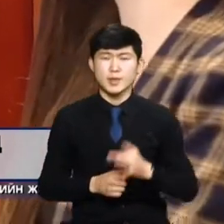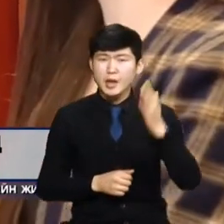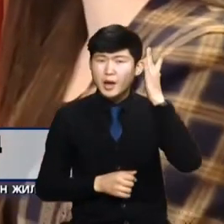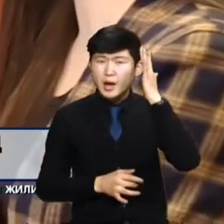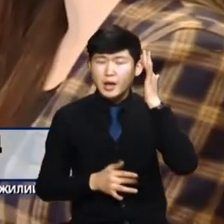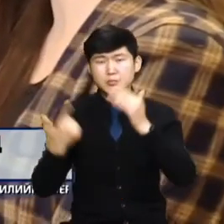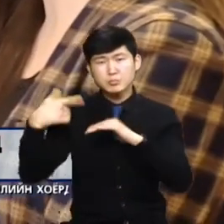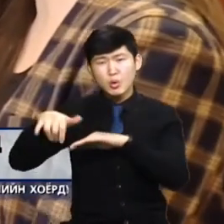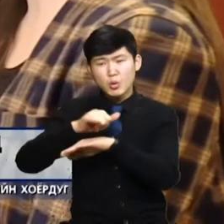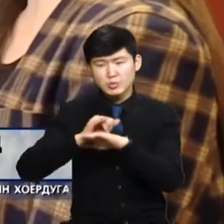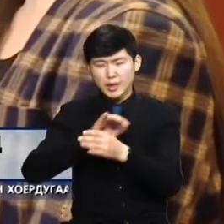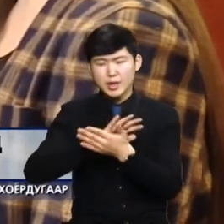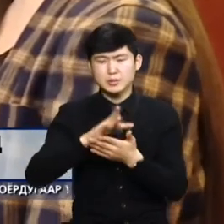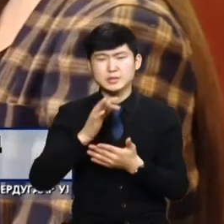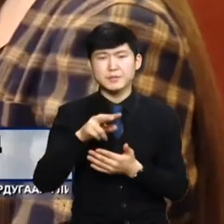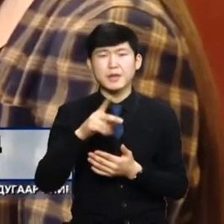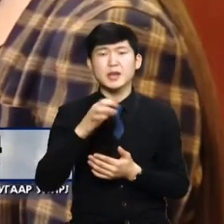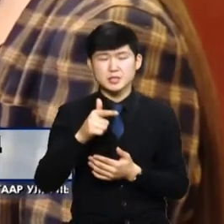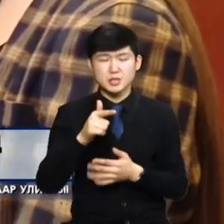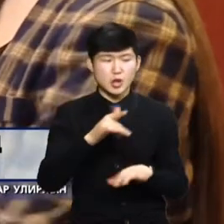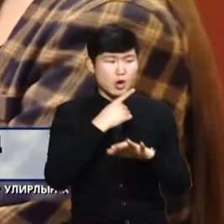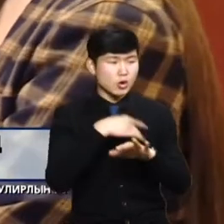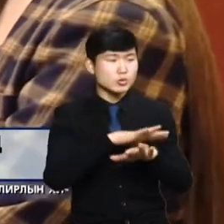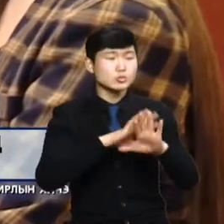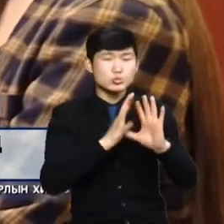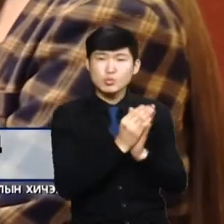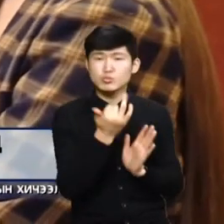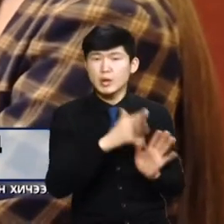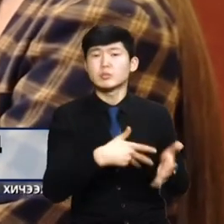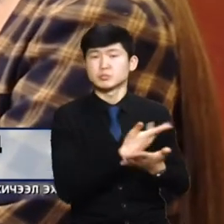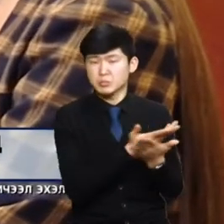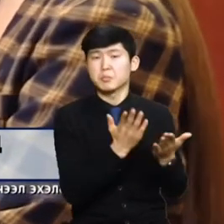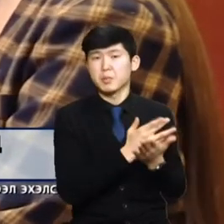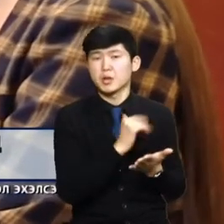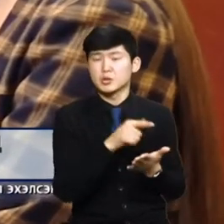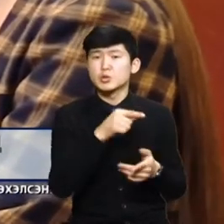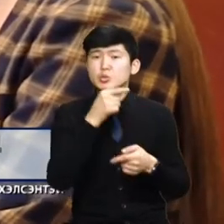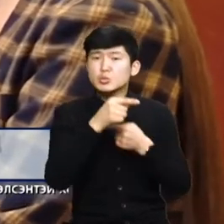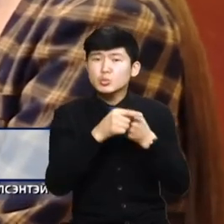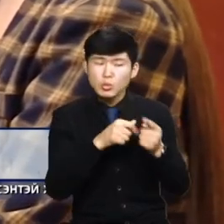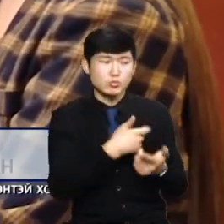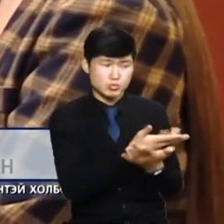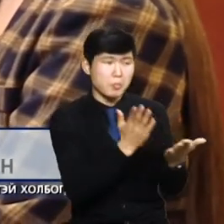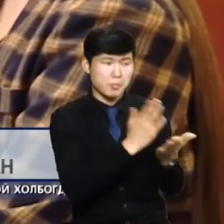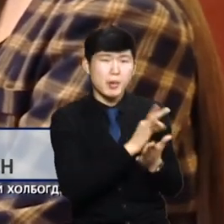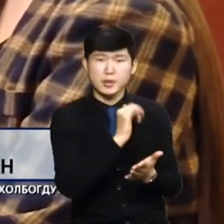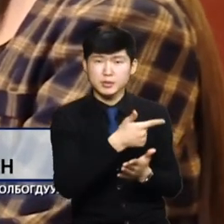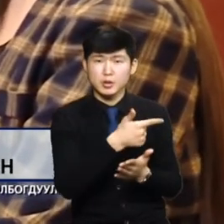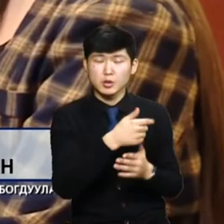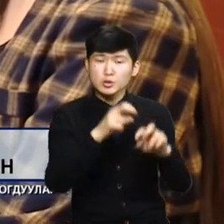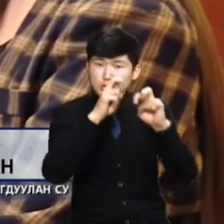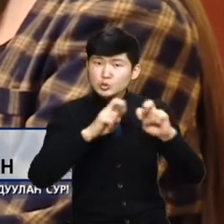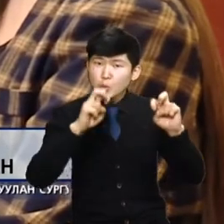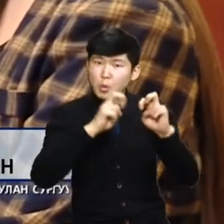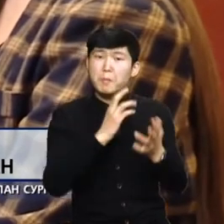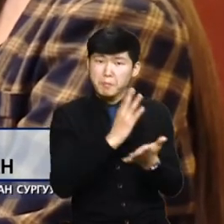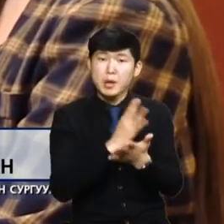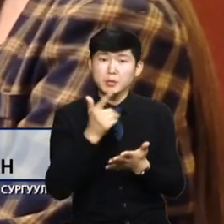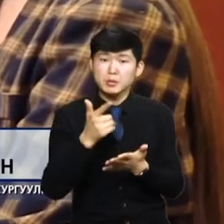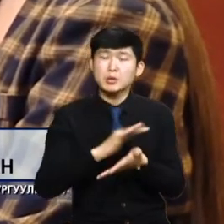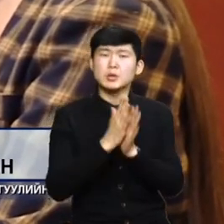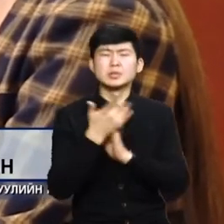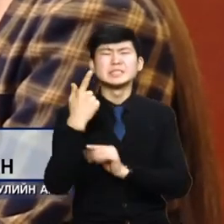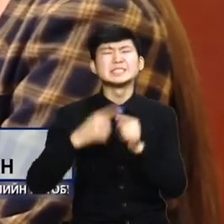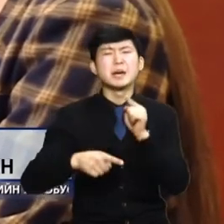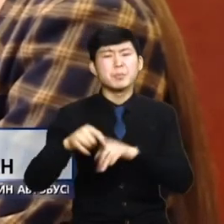гадаад бас орнуудад бас зэрэг хэрэглэлээ өсөр насны охтууд та өнгөө дараад энэ талаар хангадаг, хангаж өгдөг гэсэн тийм судалгаа байдаг юм билээ. Яг